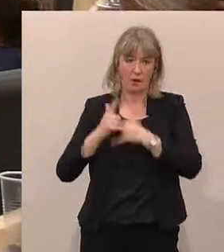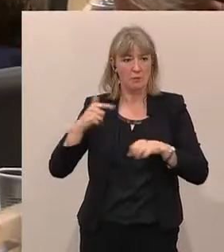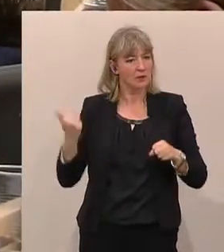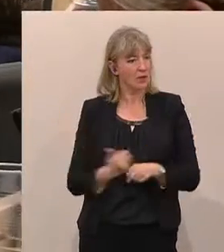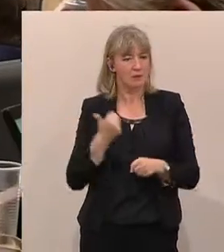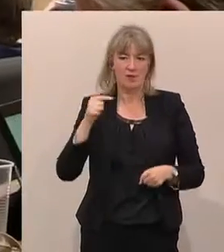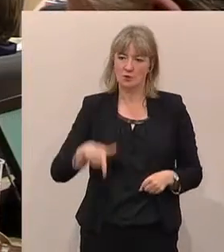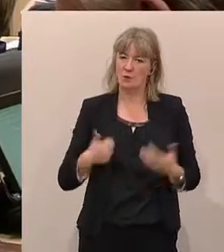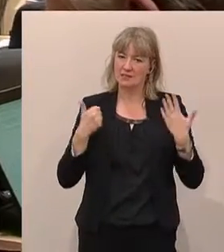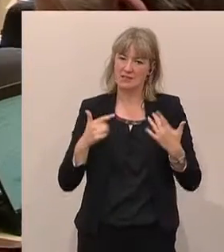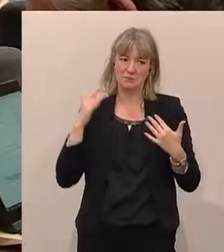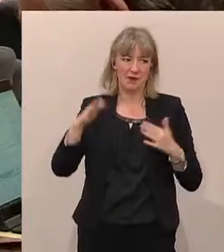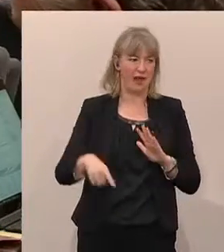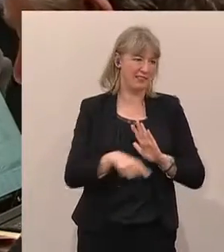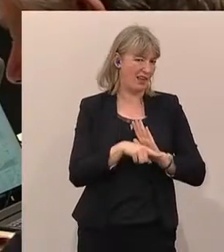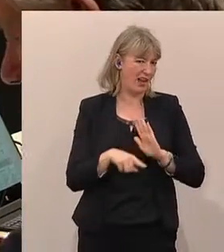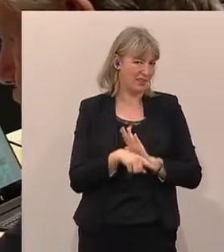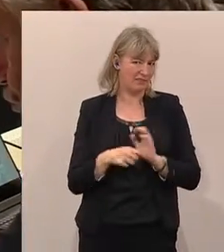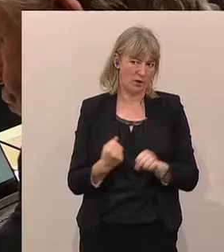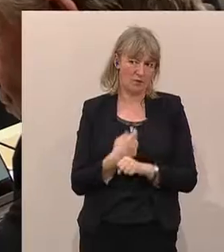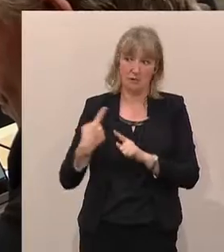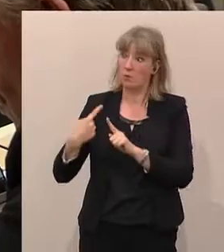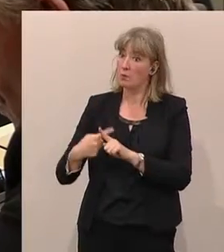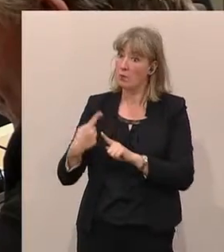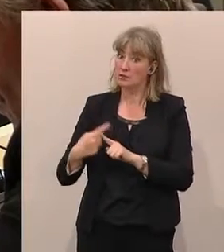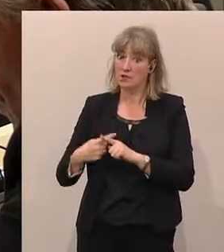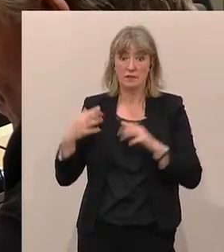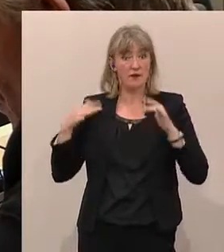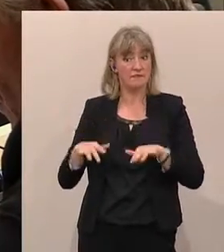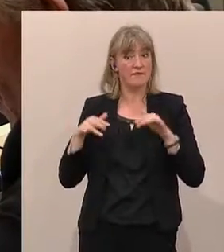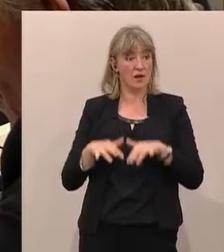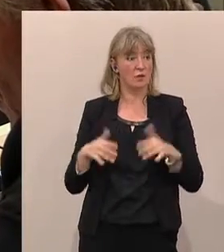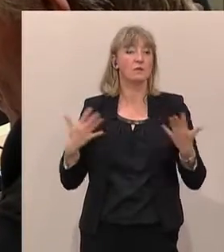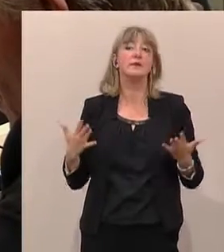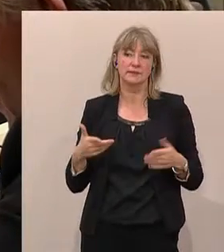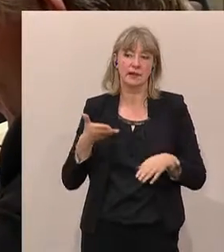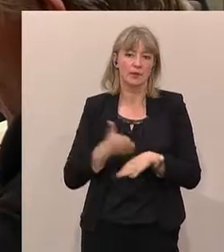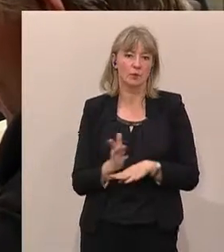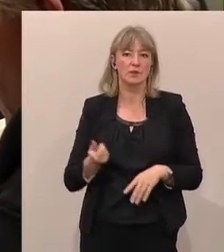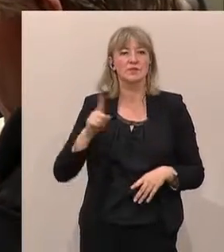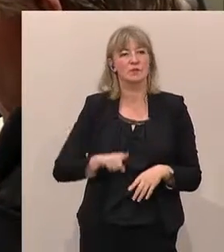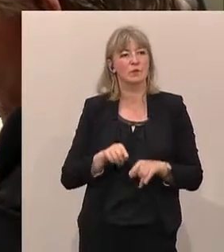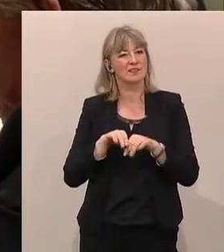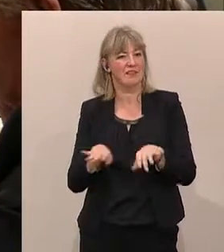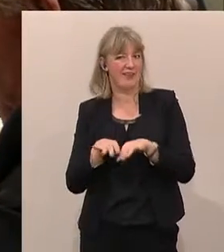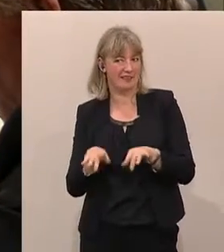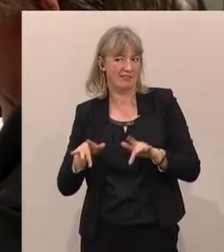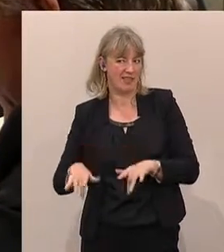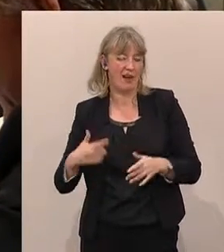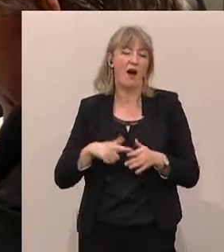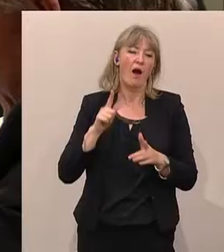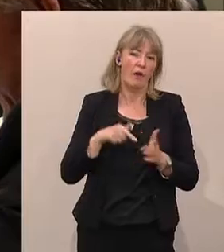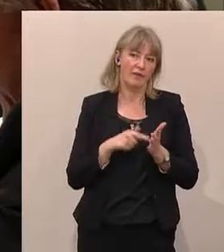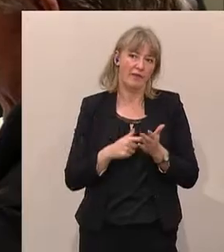noch mit 1,6 Milliarden negativ. Die positive Wirkung haben wir durch Sondereffekte und natürlich aus